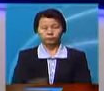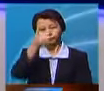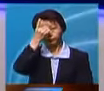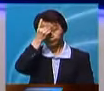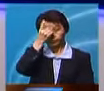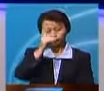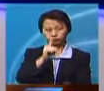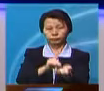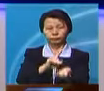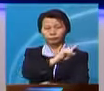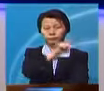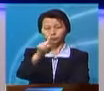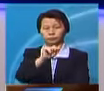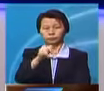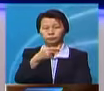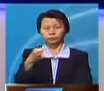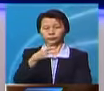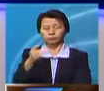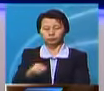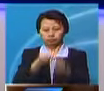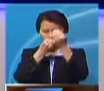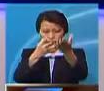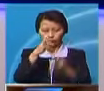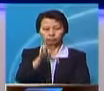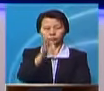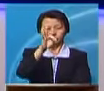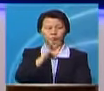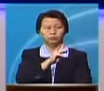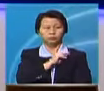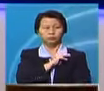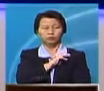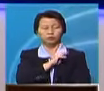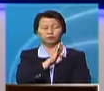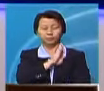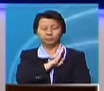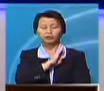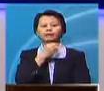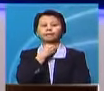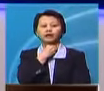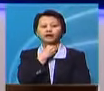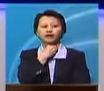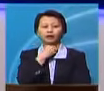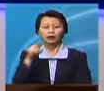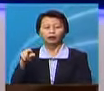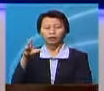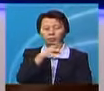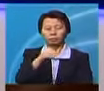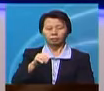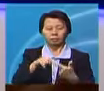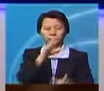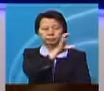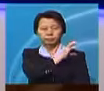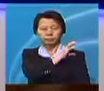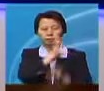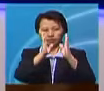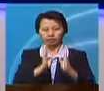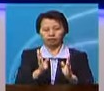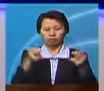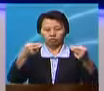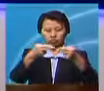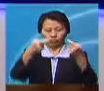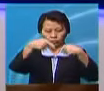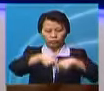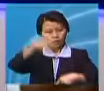Dato' Sri Dr. Ahmad Zahid turut mengumumkan pelantikan Menteri Besar Perak Dato' Sri Dr. Zamri Abdul Kadir dan Pengerusi Badan Perhubungan